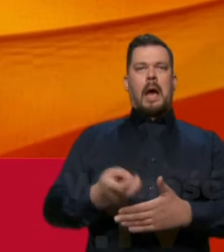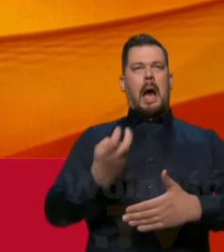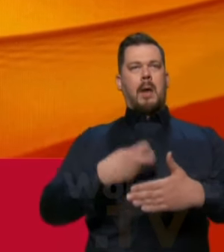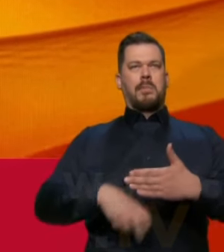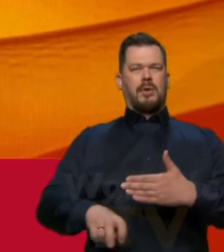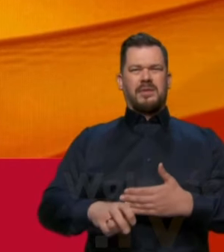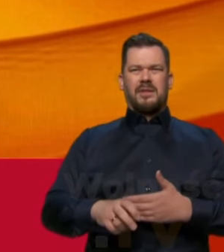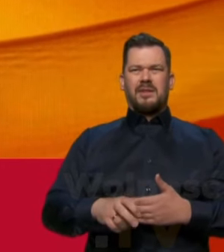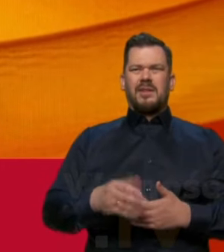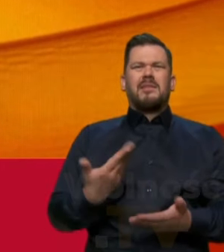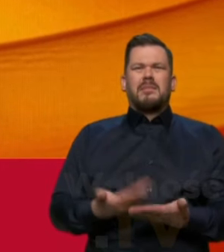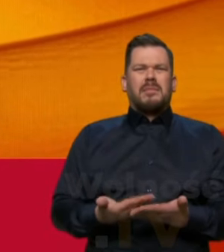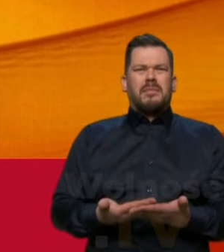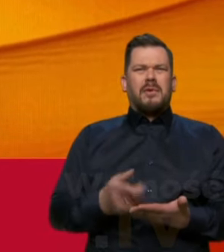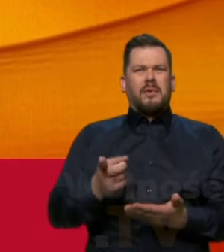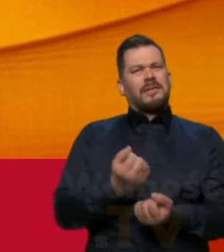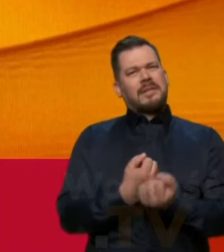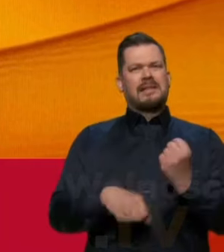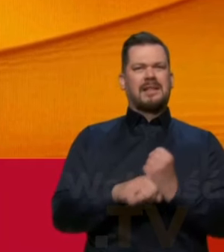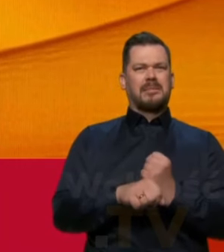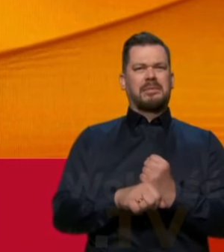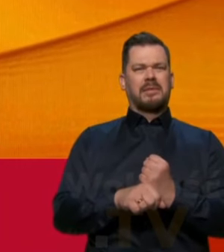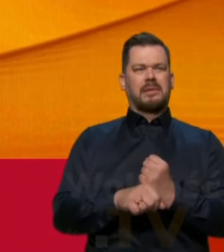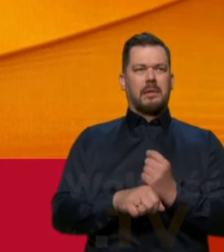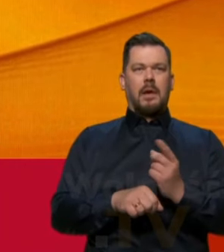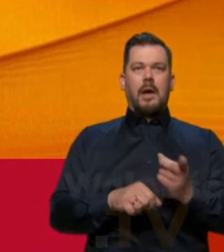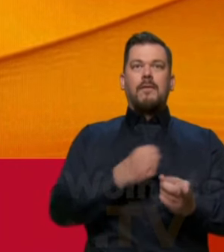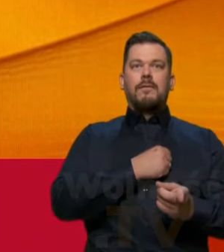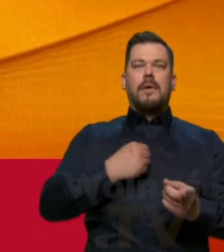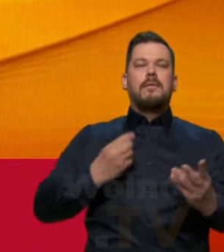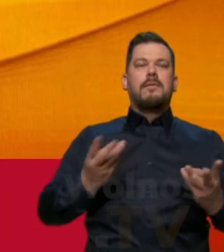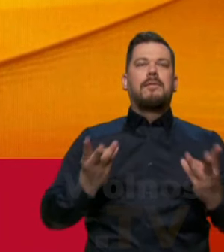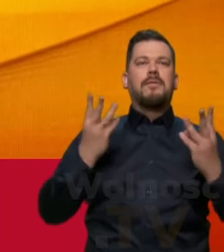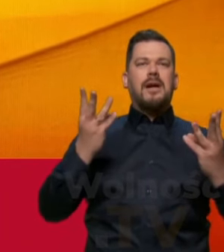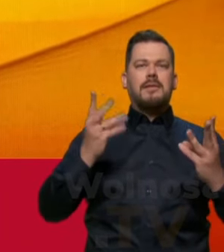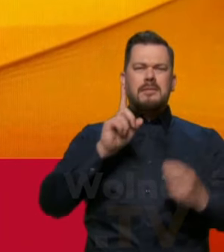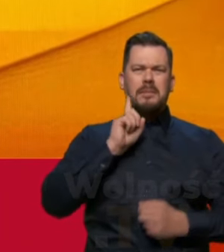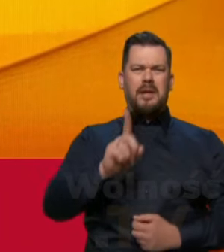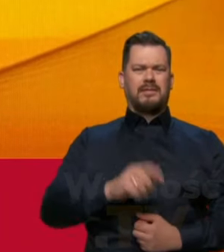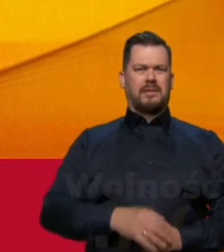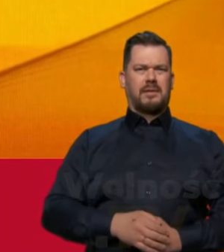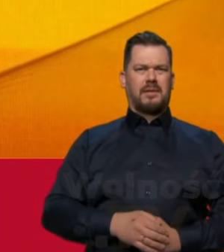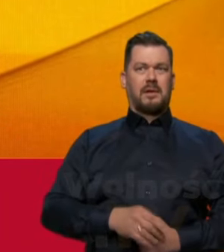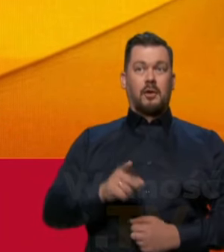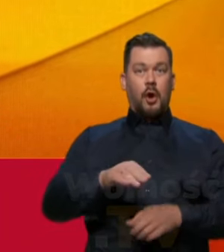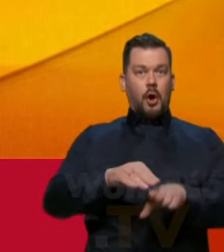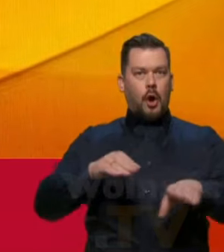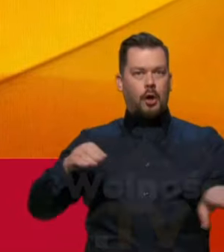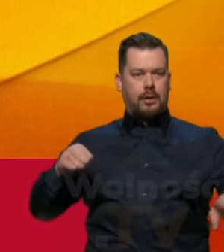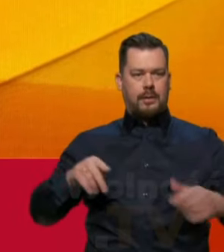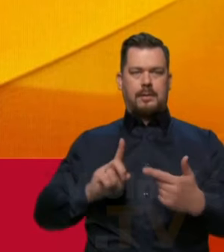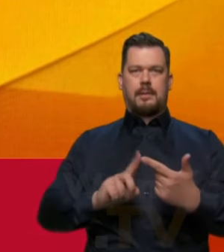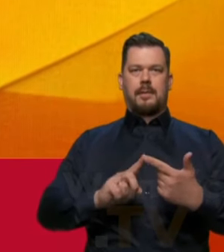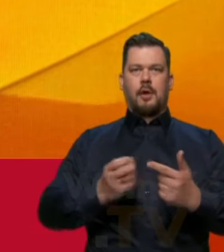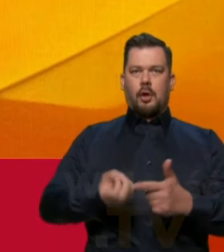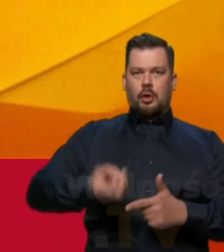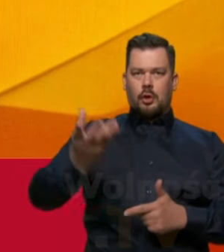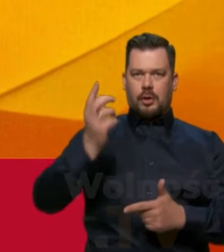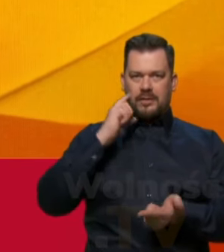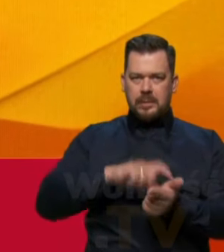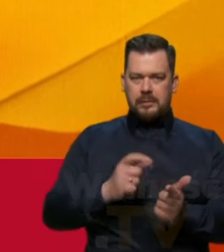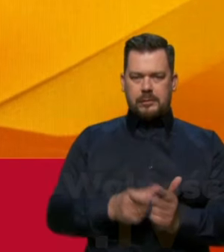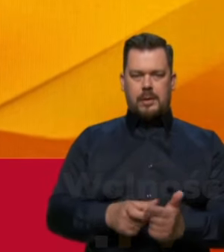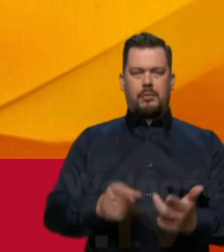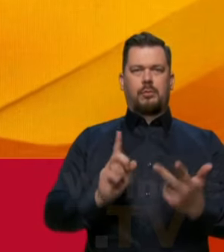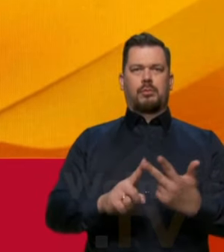tematy, chce wrzucać tematy zastępcze, nie mówić o tym, co jest w Warszawie naprawdę ważne. O tym, że stoimy w korkach, o tym, że drożeją mieszkania, o